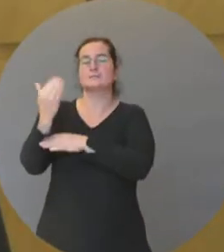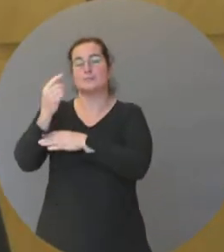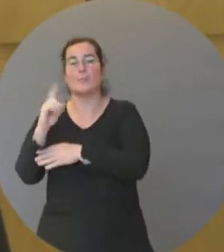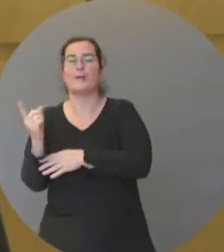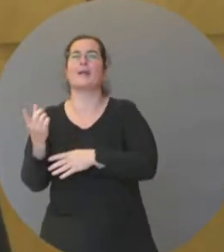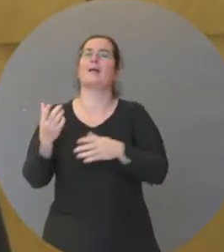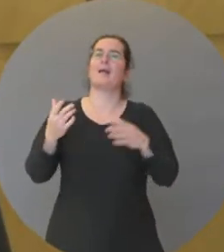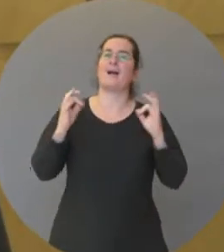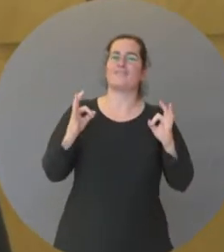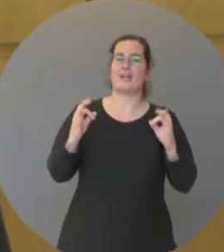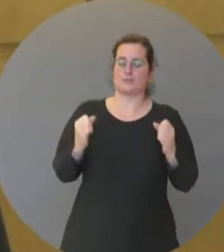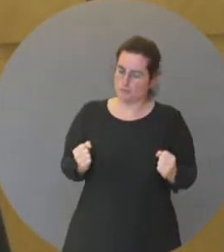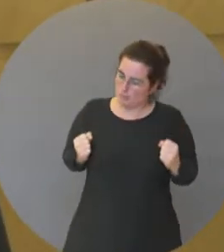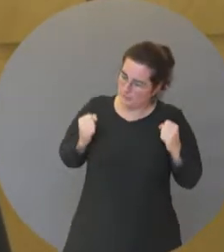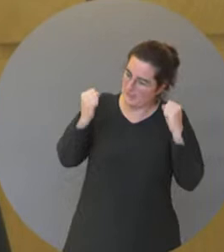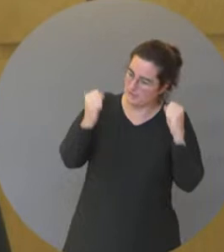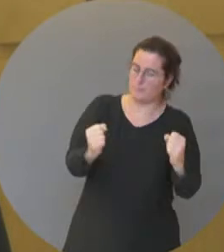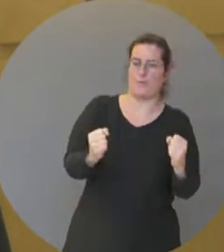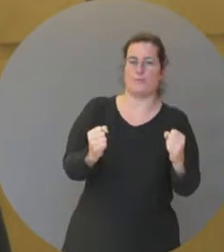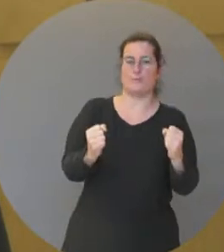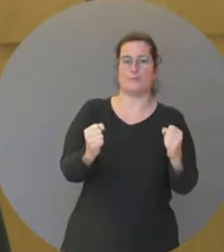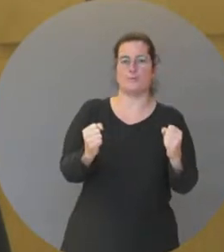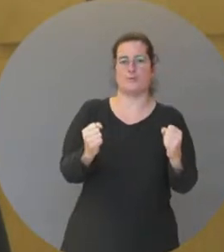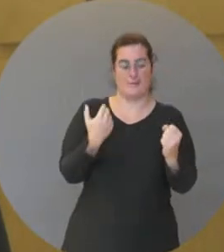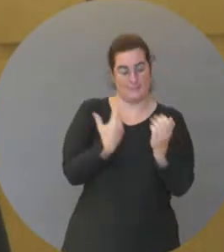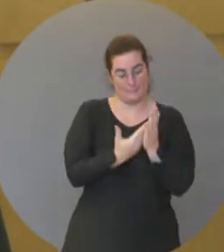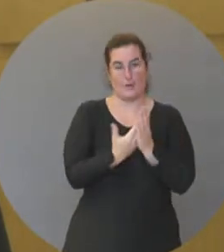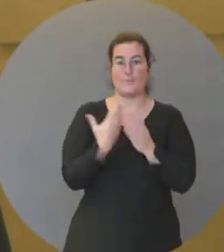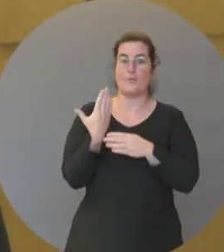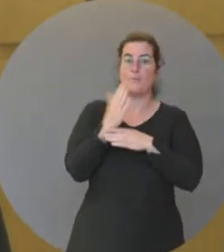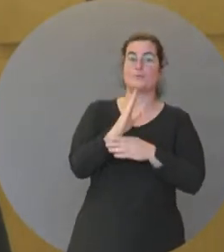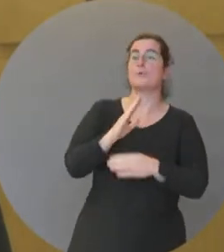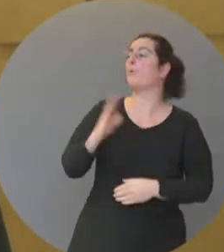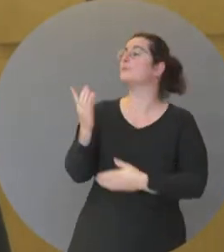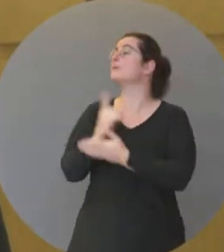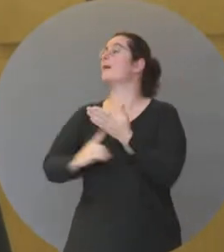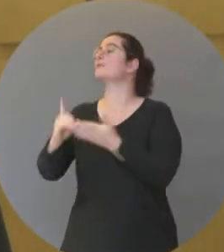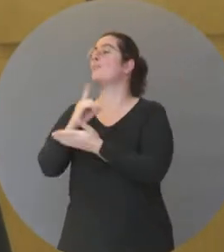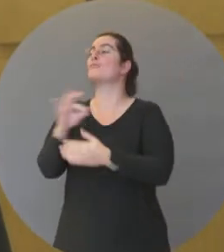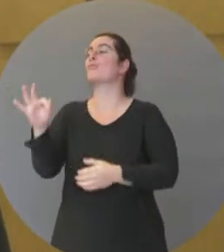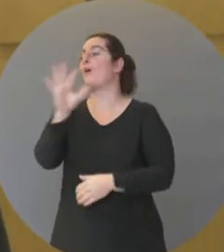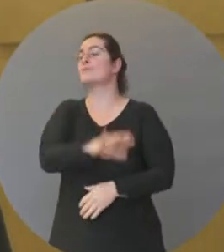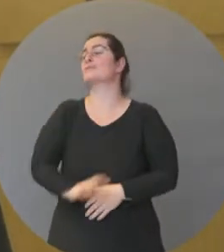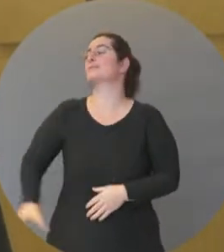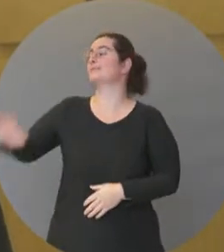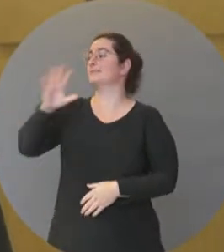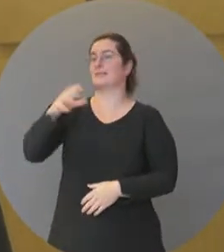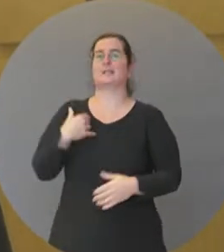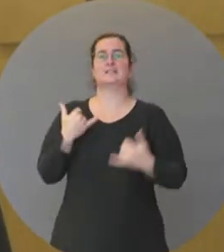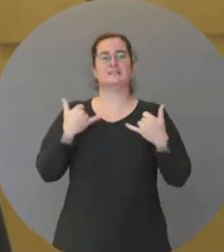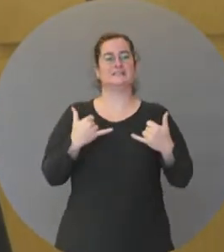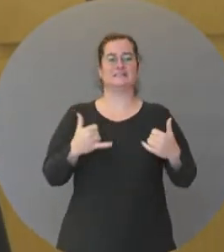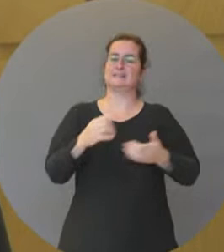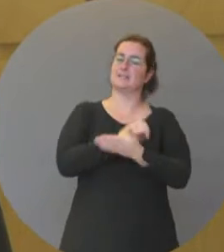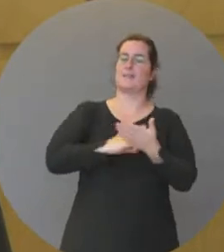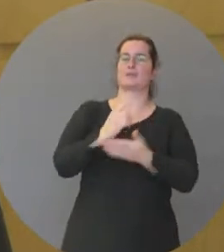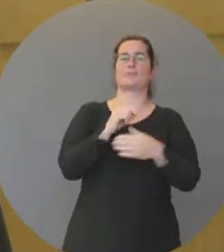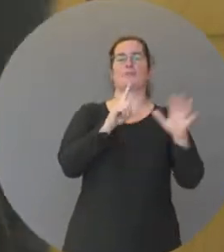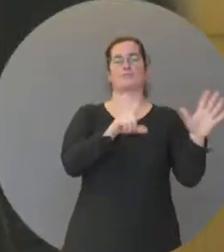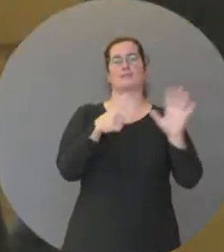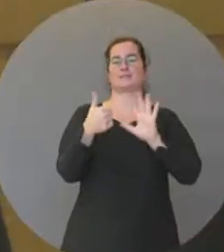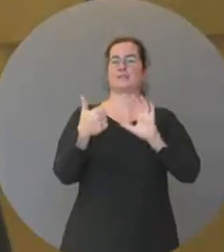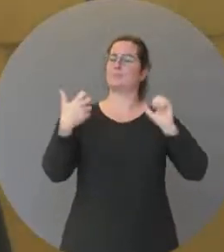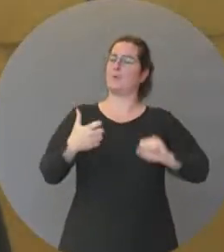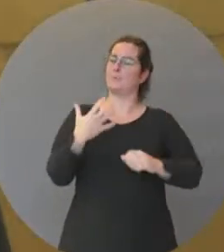question d'engagement pour montrer aux autres départements en France à quel point il peut être exemplaire et construire